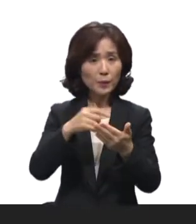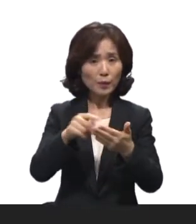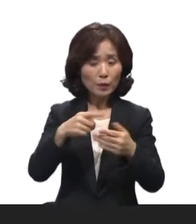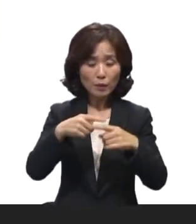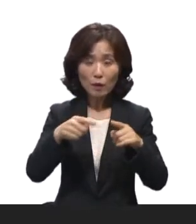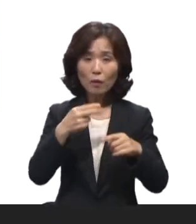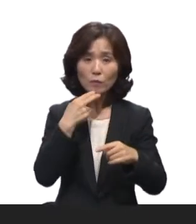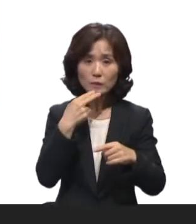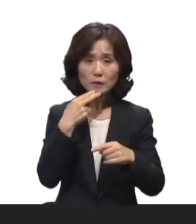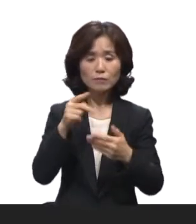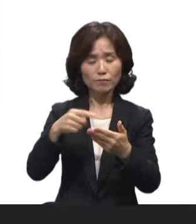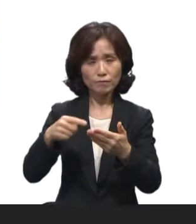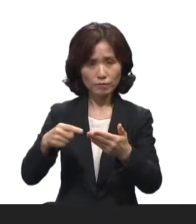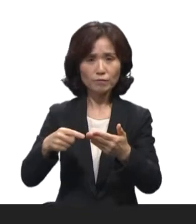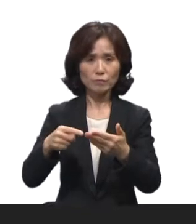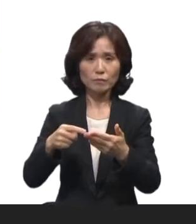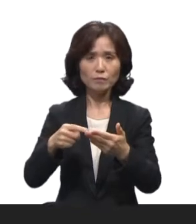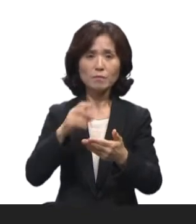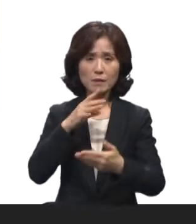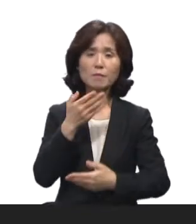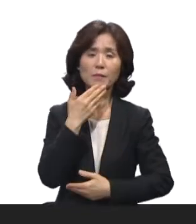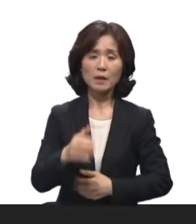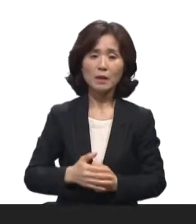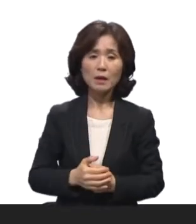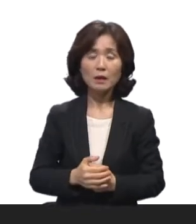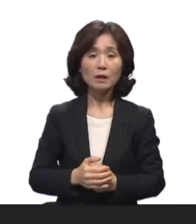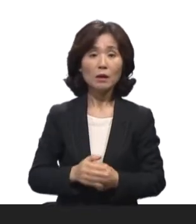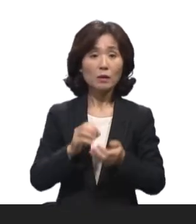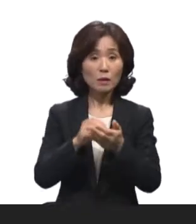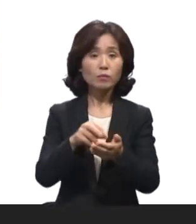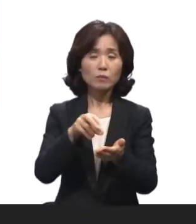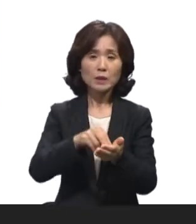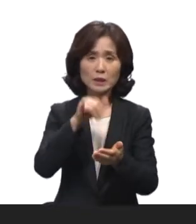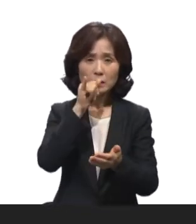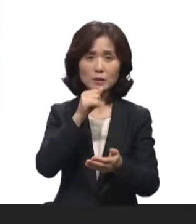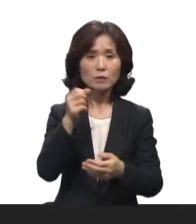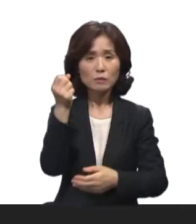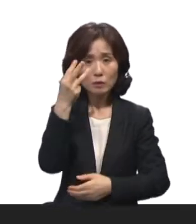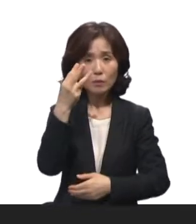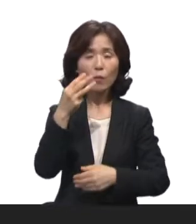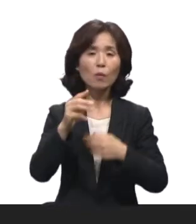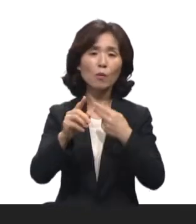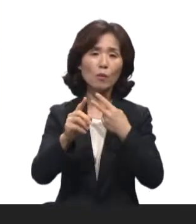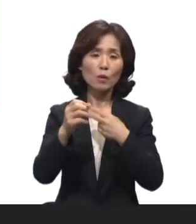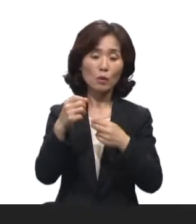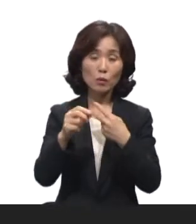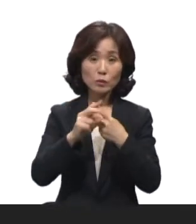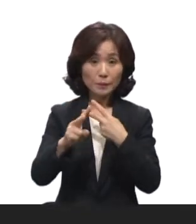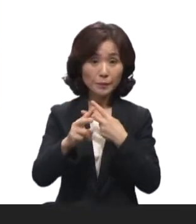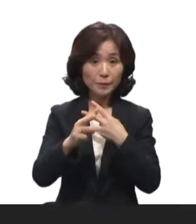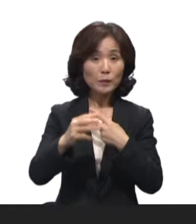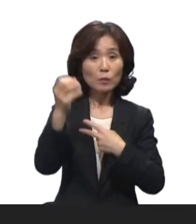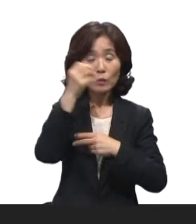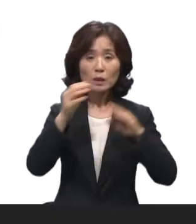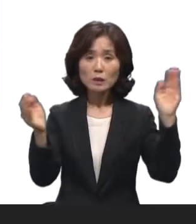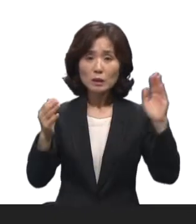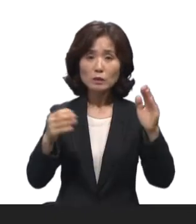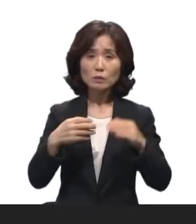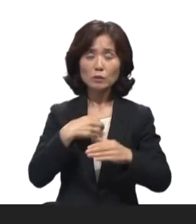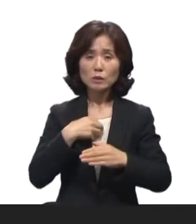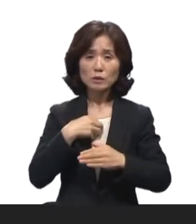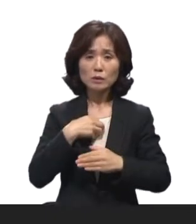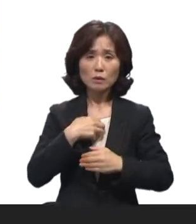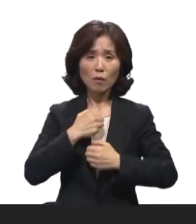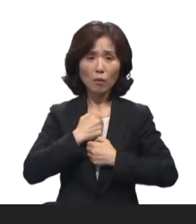가능해집니다 지난 문제가 시급한 중 3과 고등학생은 위기 경보 와 관계없이 시험일 치러야 합니다